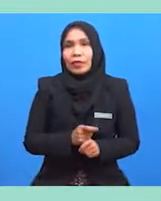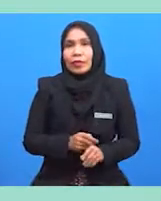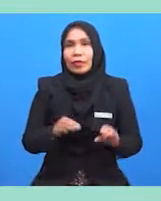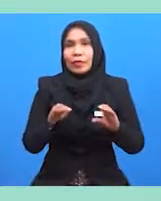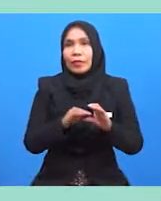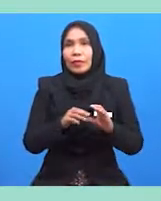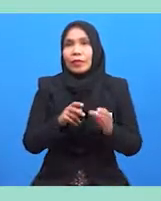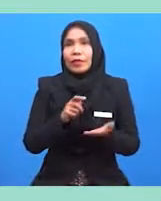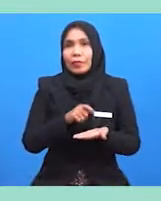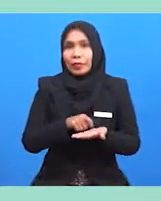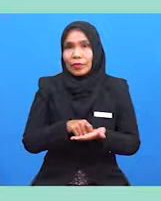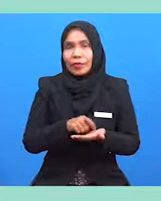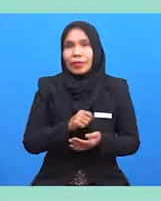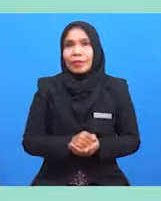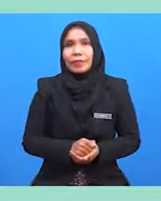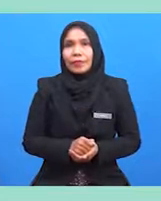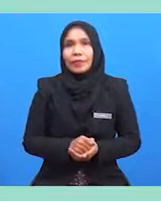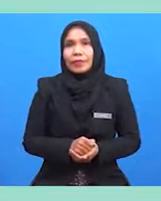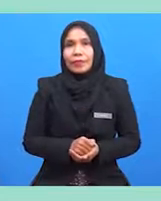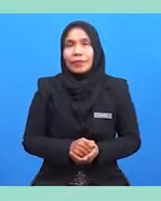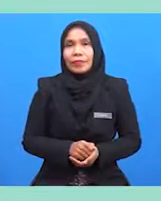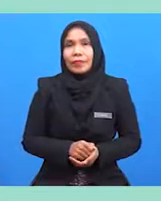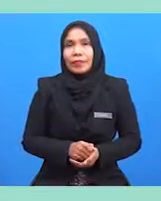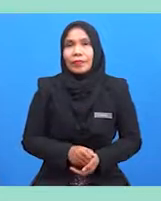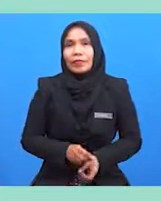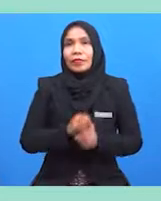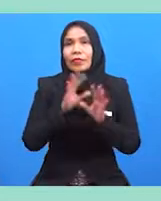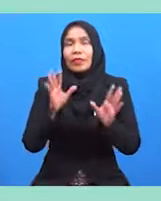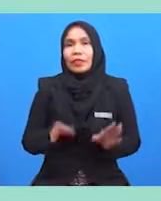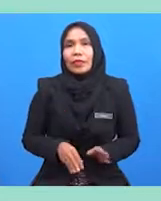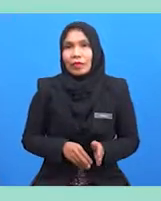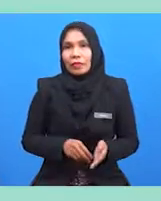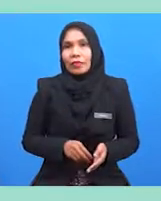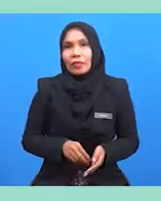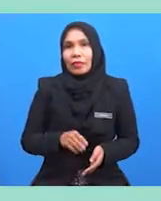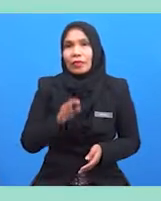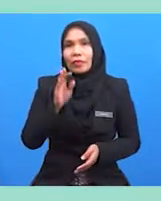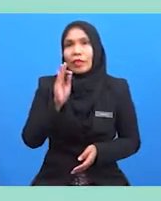Pusat. Yang kedua, menghuraikan fungsi-fungsi utama Bank Pusat.